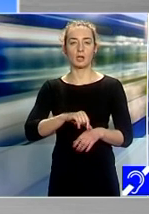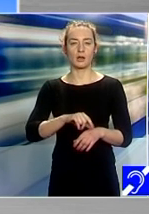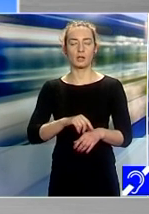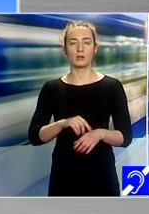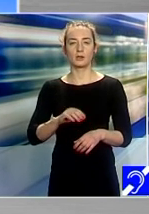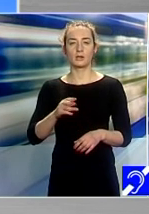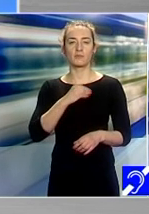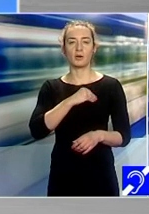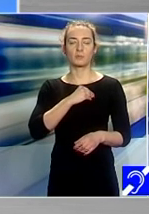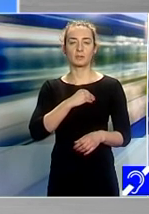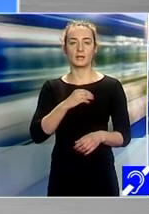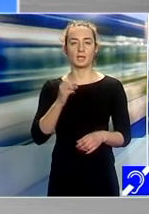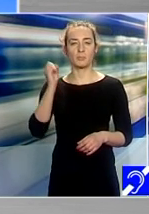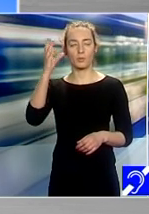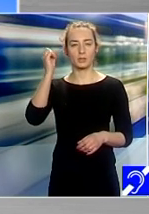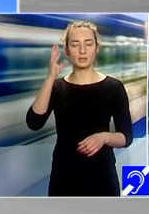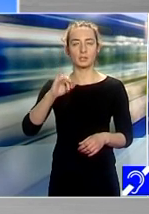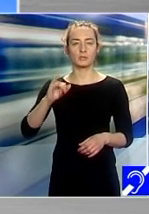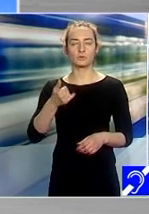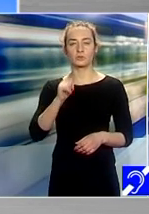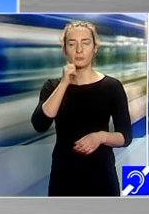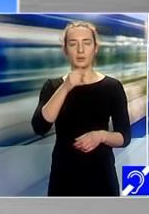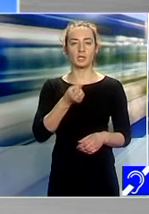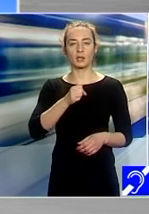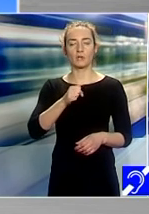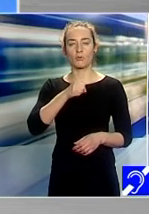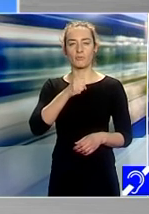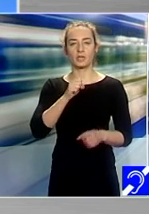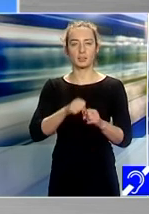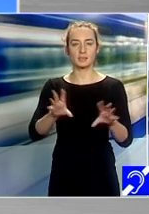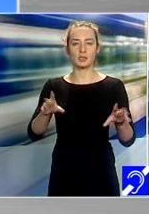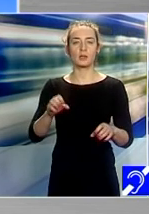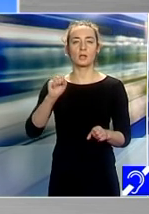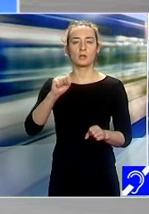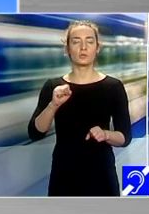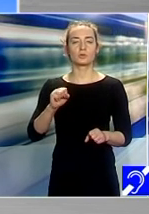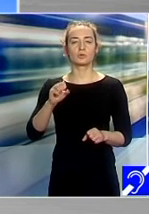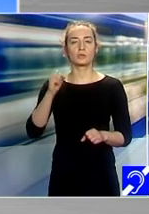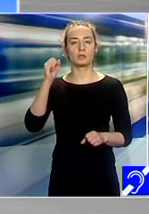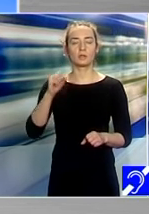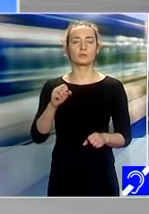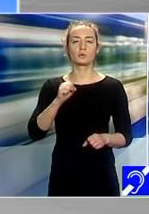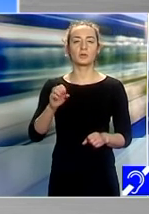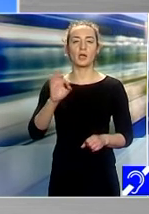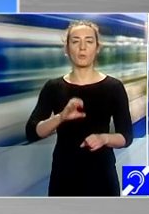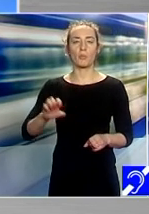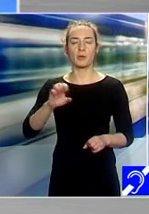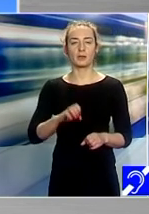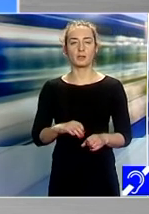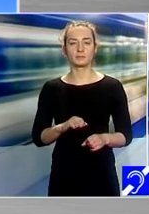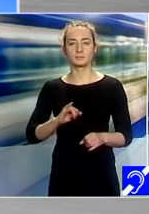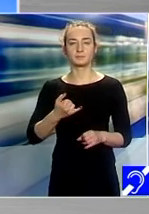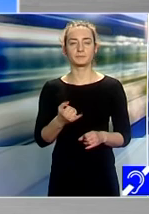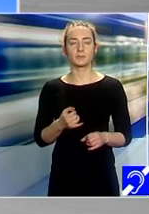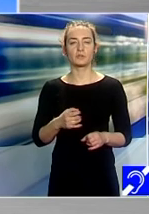de Științe Politice și mâine va avea o conferință la Studii Europene. Bineînțeles, am participat azi la conferința de la